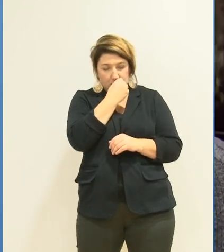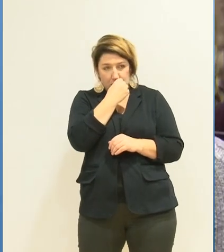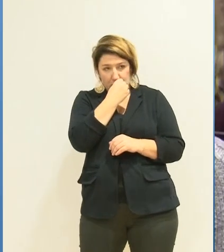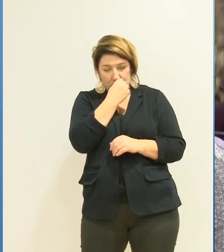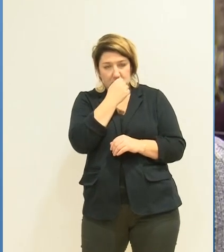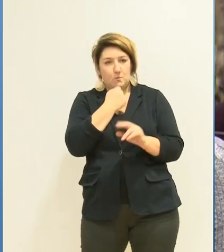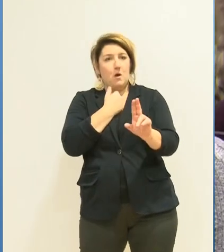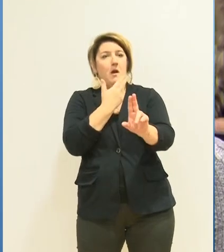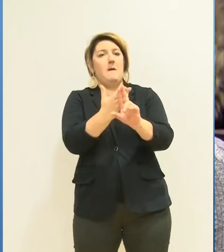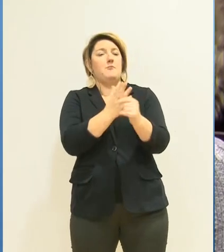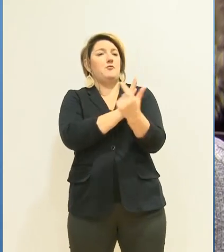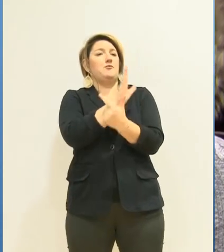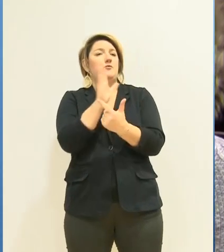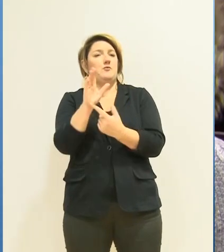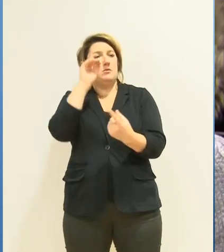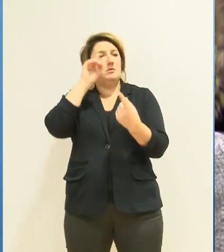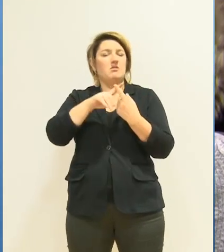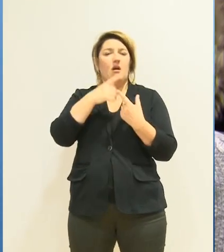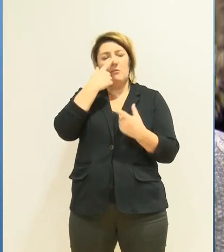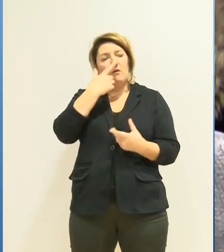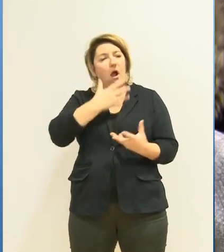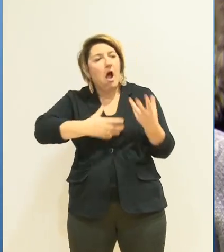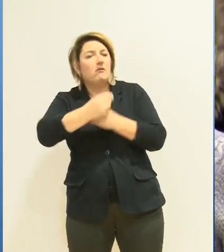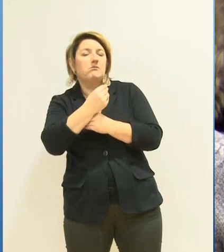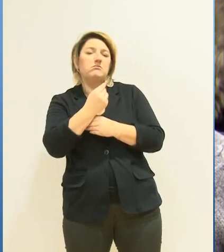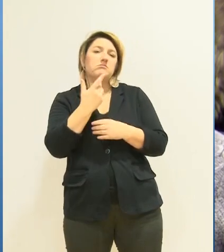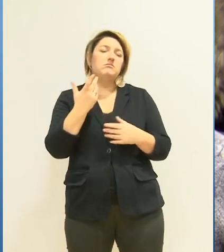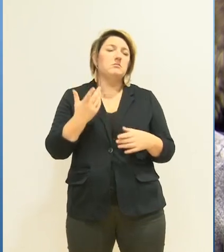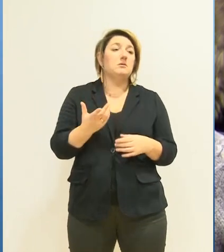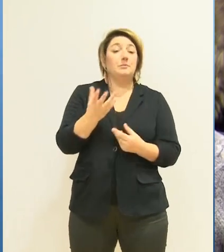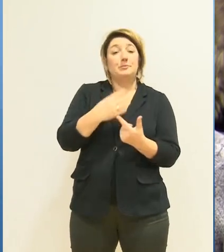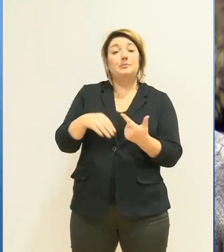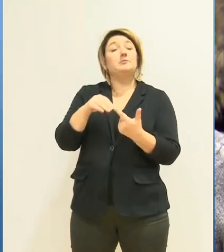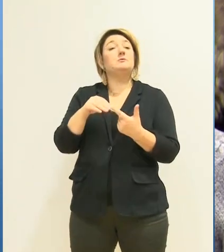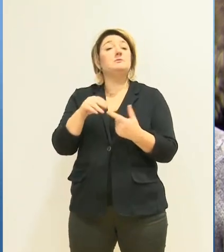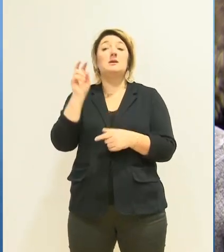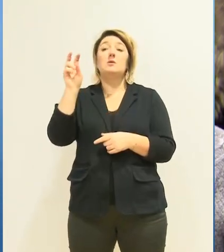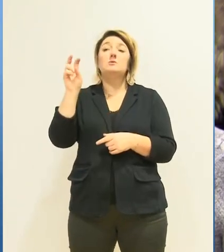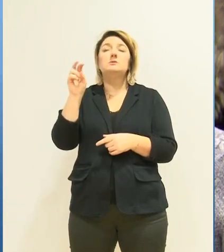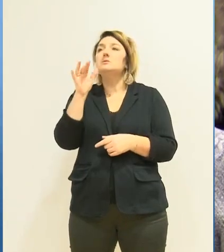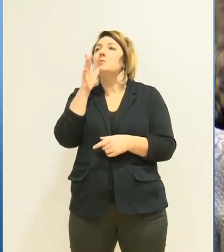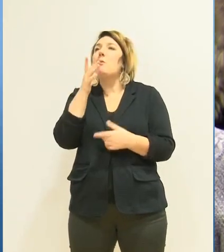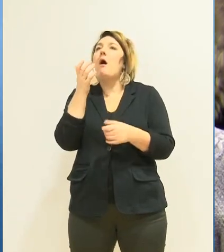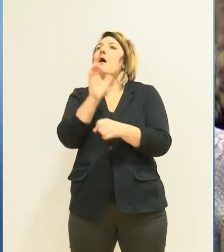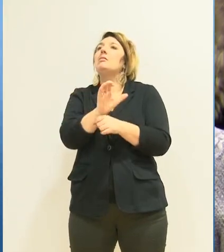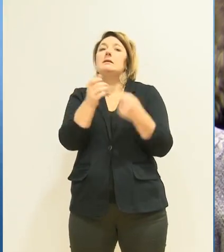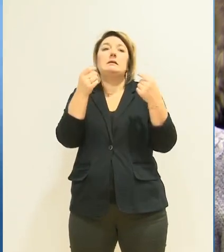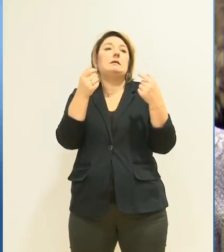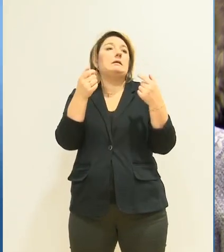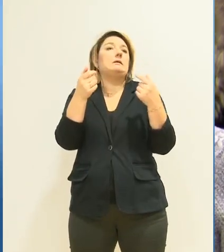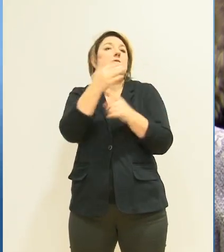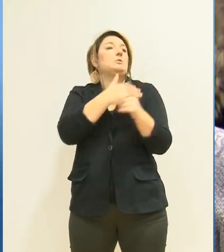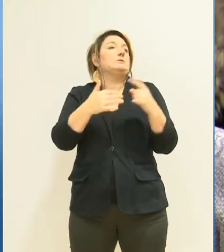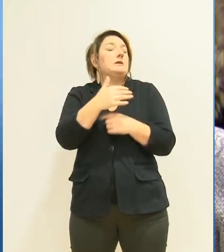posture et imposture et le l'écologie ne peut pas être antisocial voilà donc la première c'était